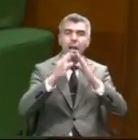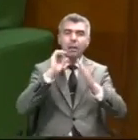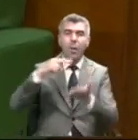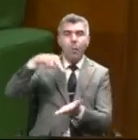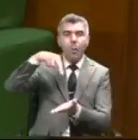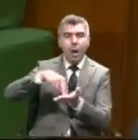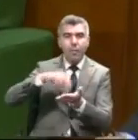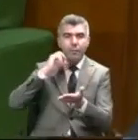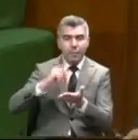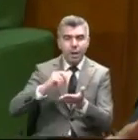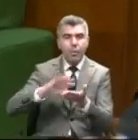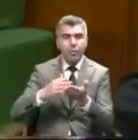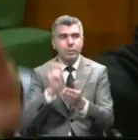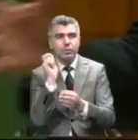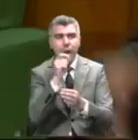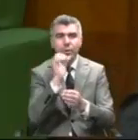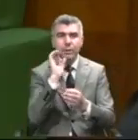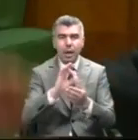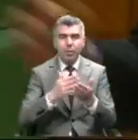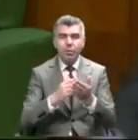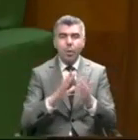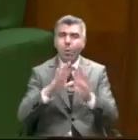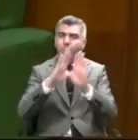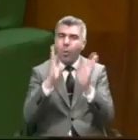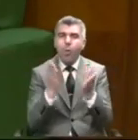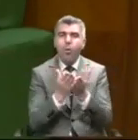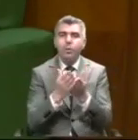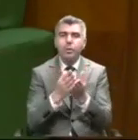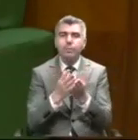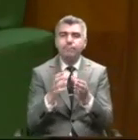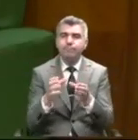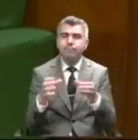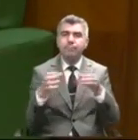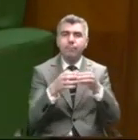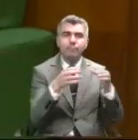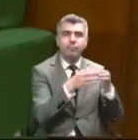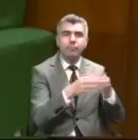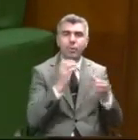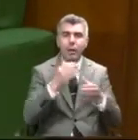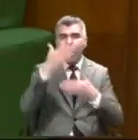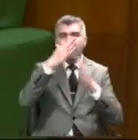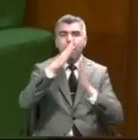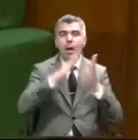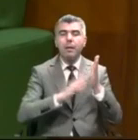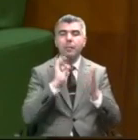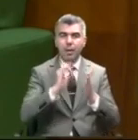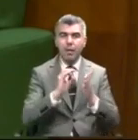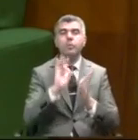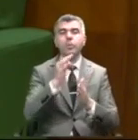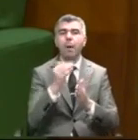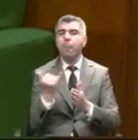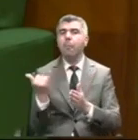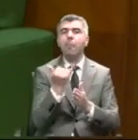المزدلفه كلها تجمع كبير والمغاربه يجدون السند